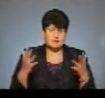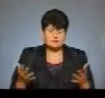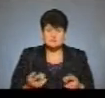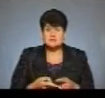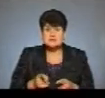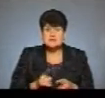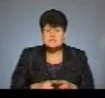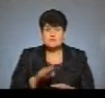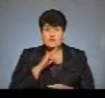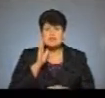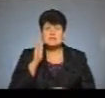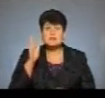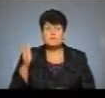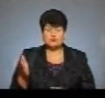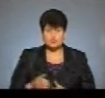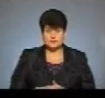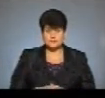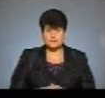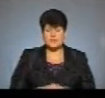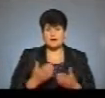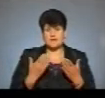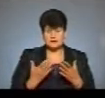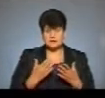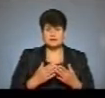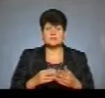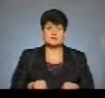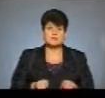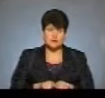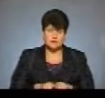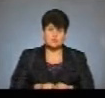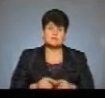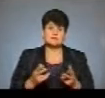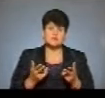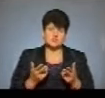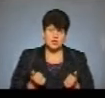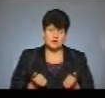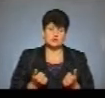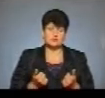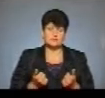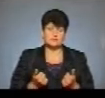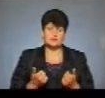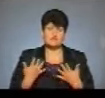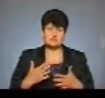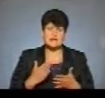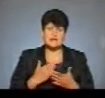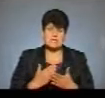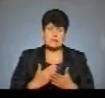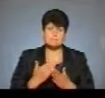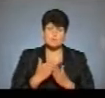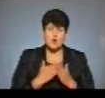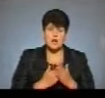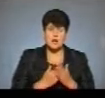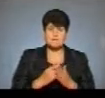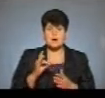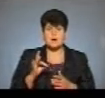є професії майбутнього. Але водночас, звичайно, що вже є програми, роботи,